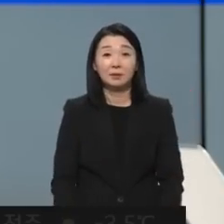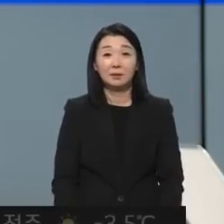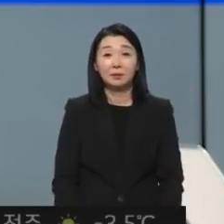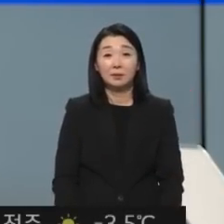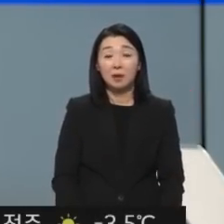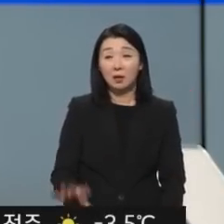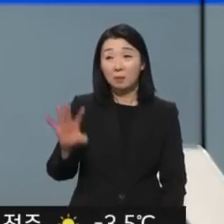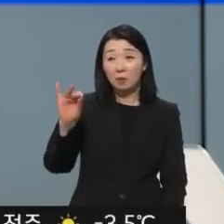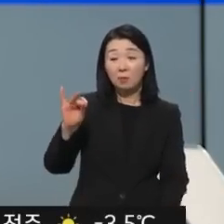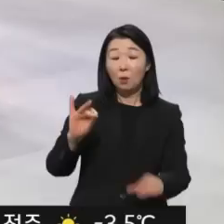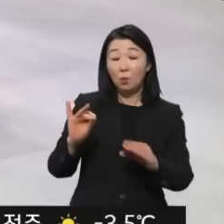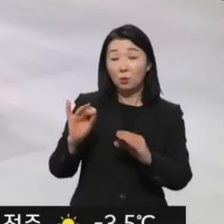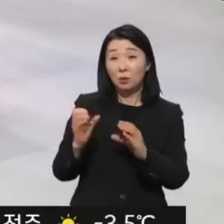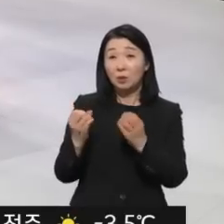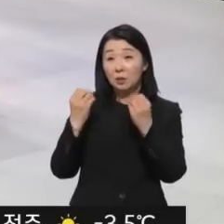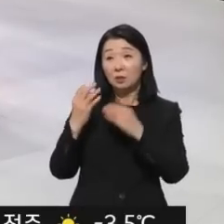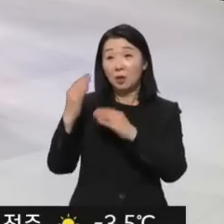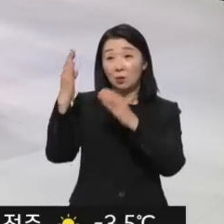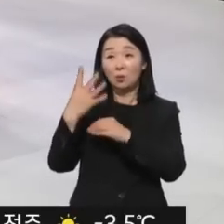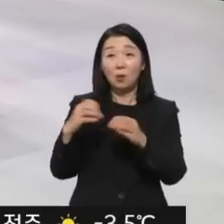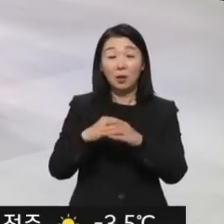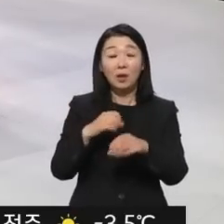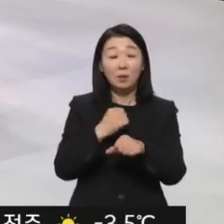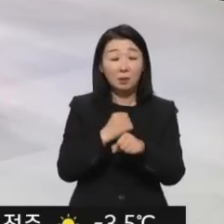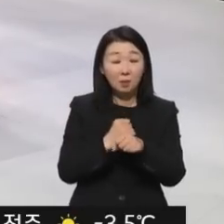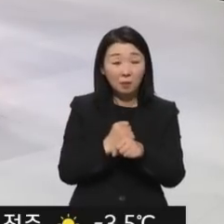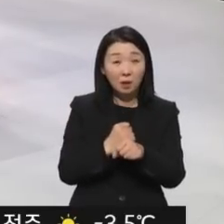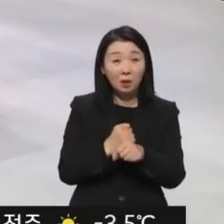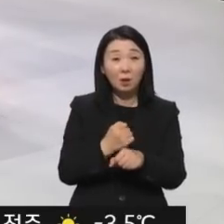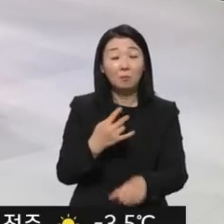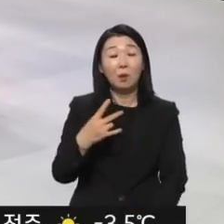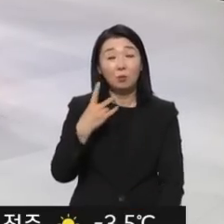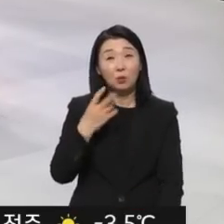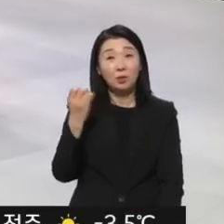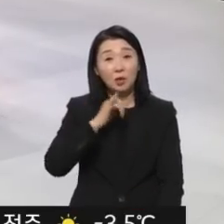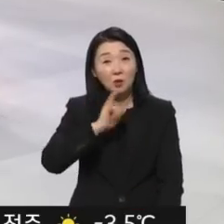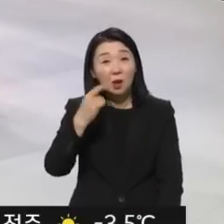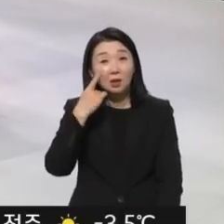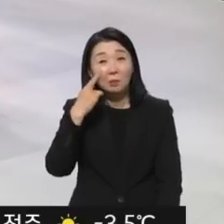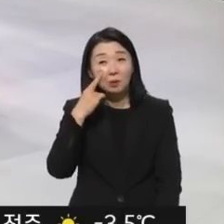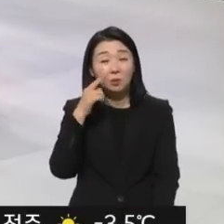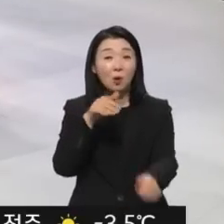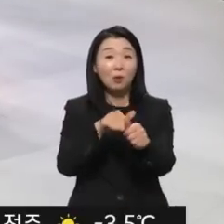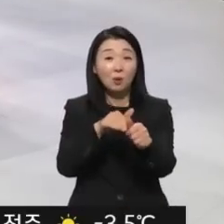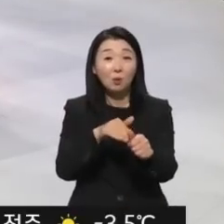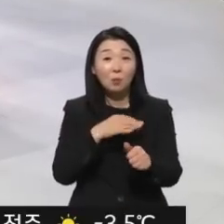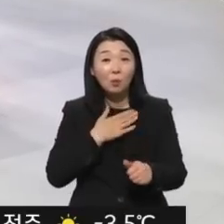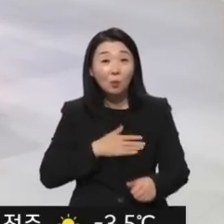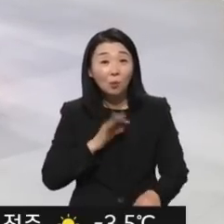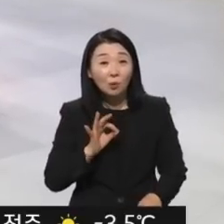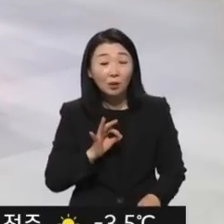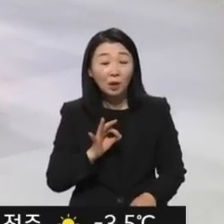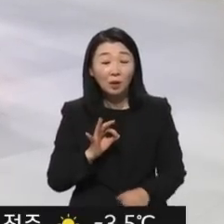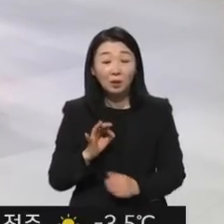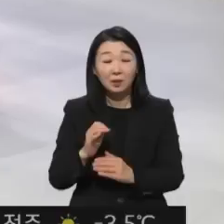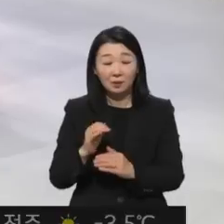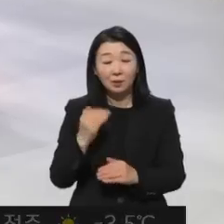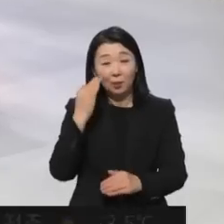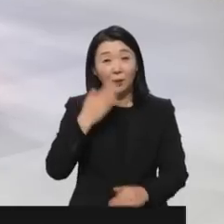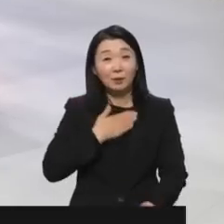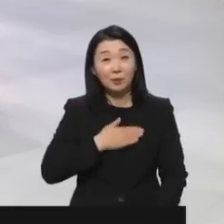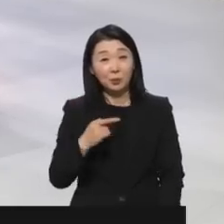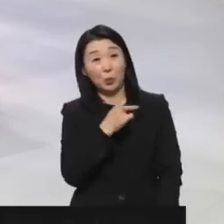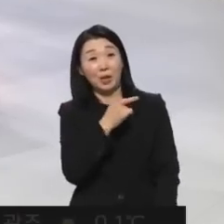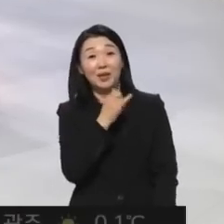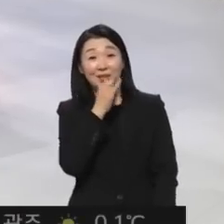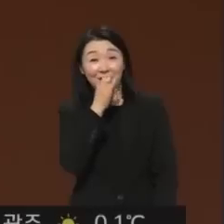백 반장이 오늘 속보를 다 챙긴다고 했으니까요. 유채커가 자주 연락해가지고 좀 괴롭혀요. 네, 계속 이게 뭐 소통을 네. 좀 해보겠습니다. 백 반장 바로 저기 있어요.